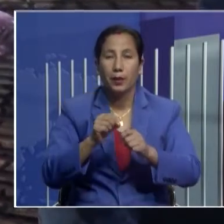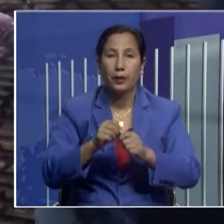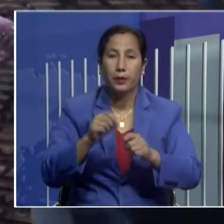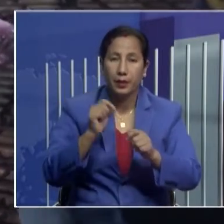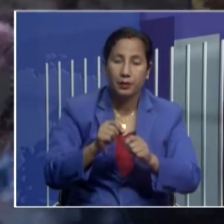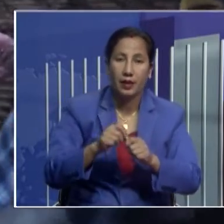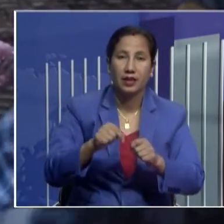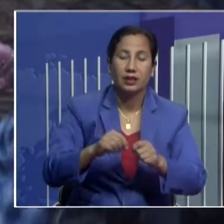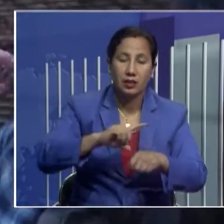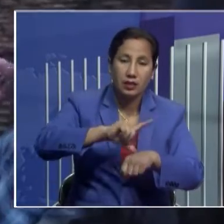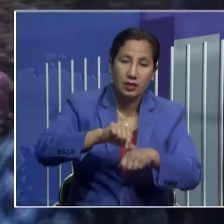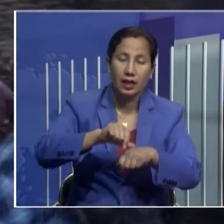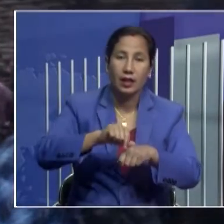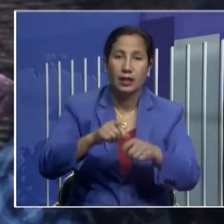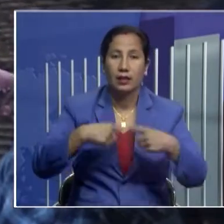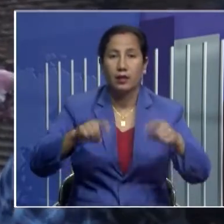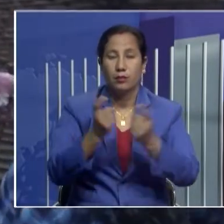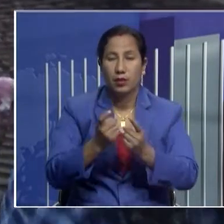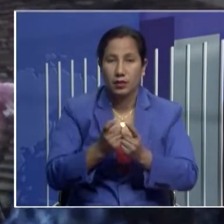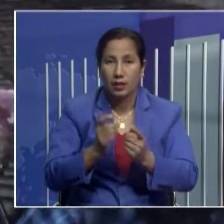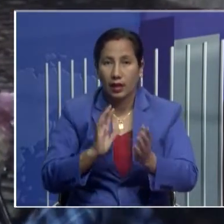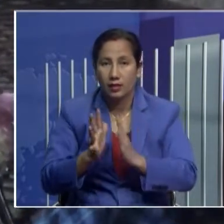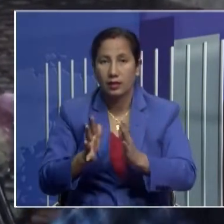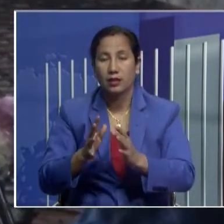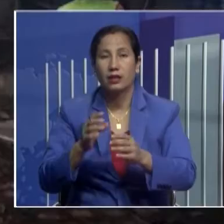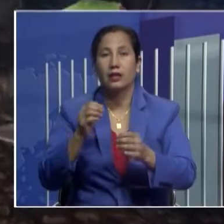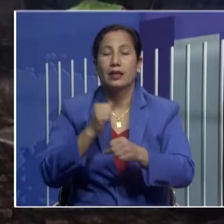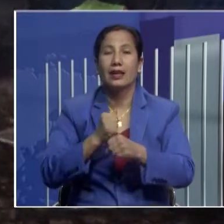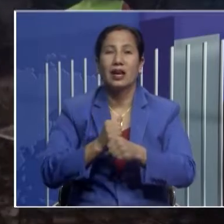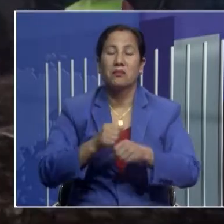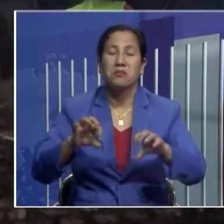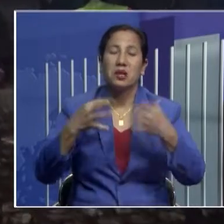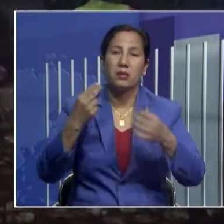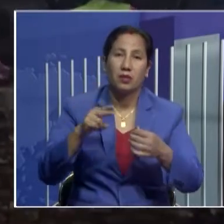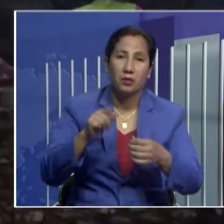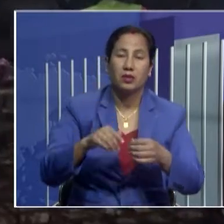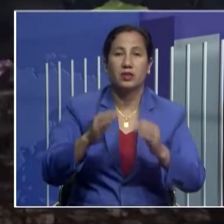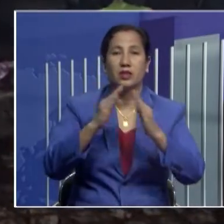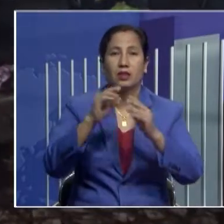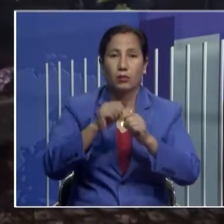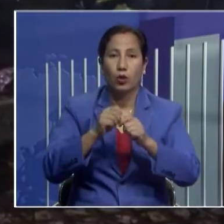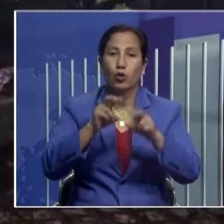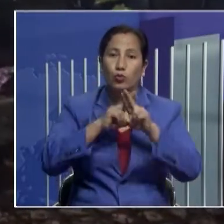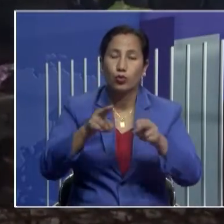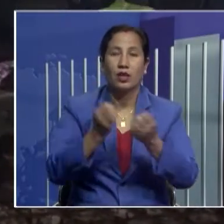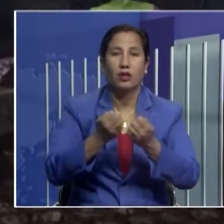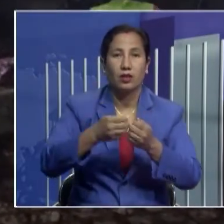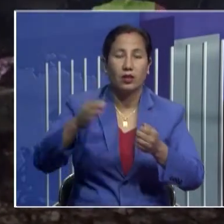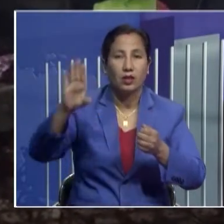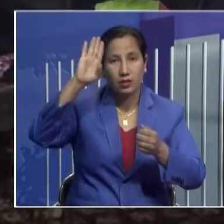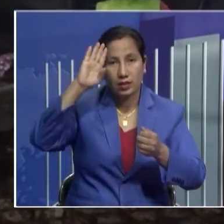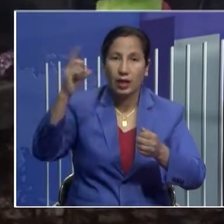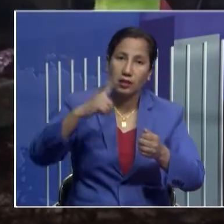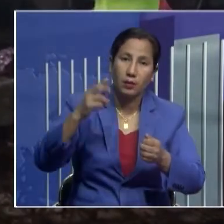यसअघि भइरहेको ढिलाइले बैठक आयोजना गर्ने कार्य प्रभावित हुने भएपछि प्रदेशसभा भवन निर्माण सम्पन्न गर्न सरकारलाई दबाव परेको